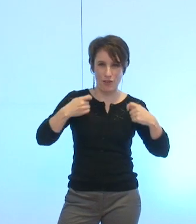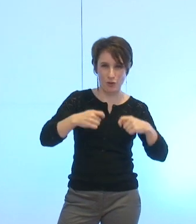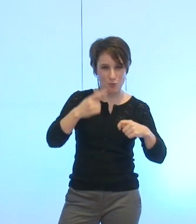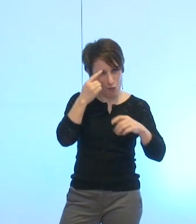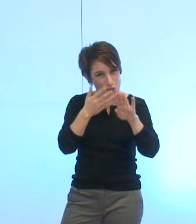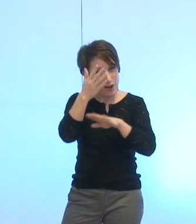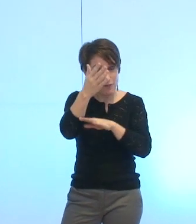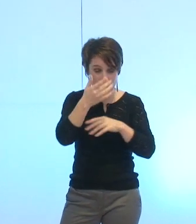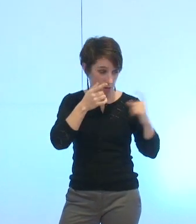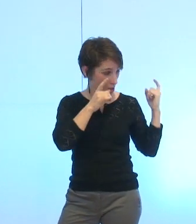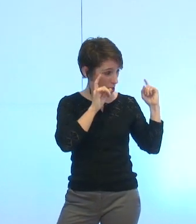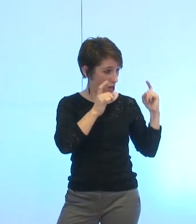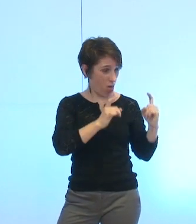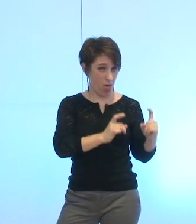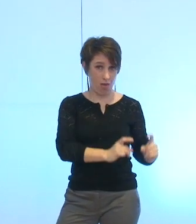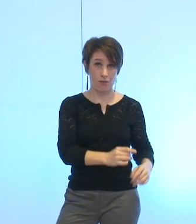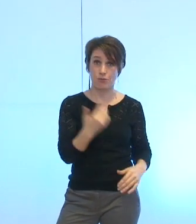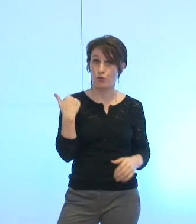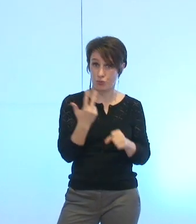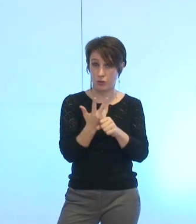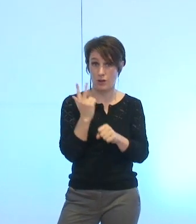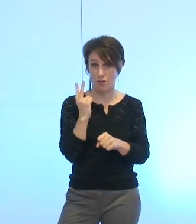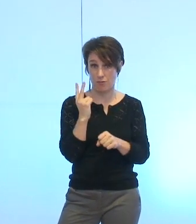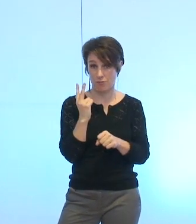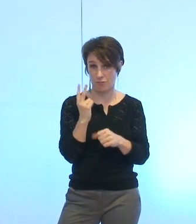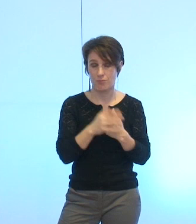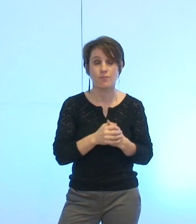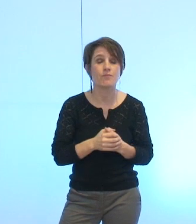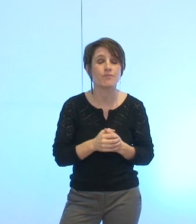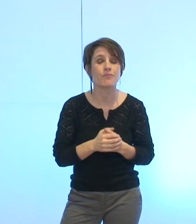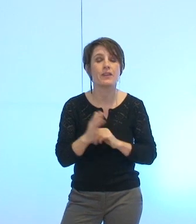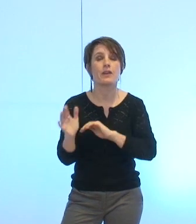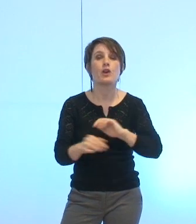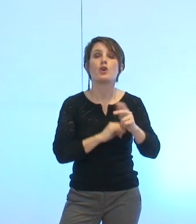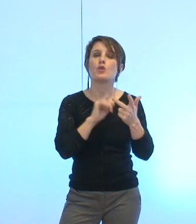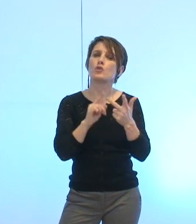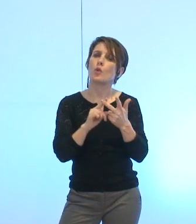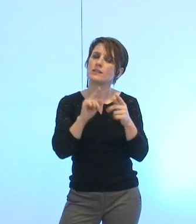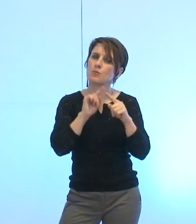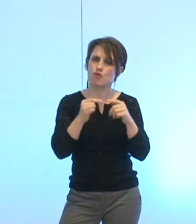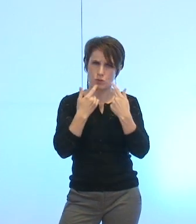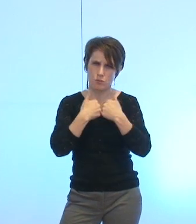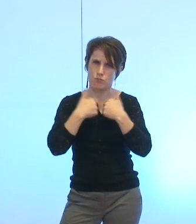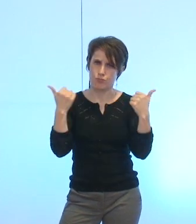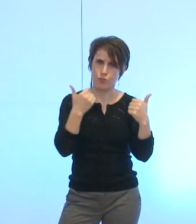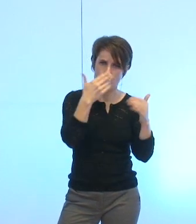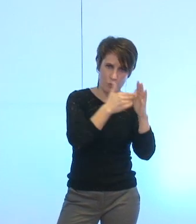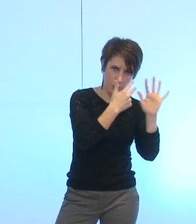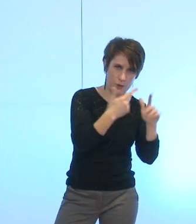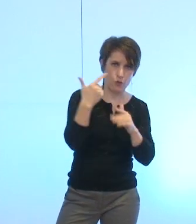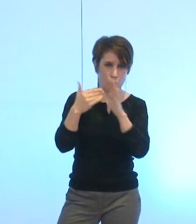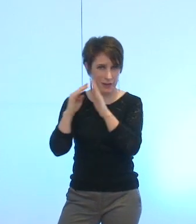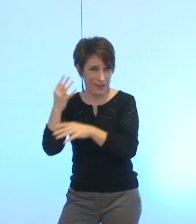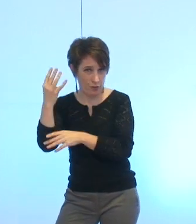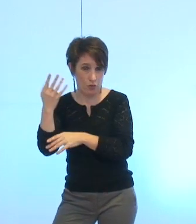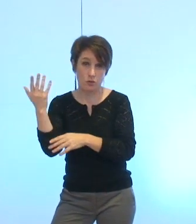libre depuis 3 ans enfin 3è différence nous avons déjà parlé régulièrement dans ce conseil la